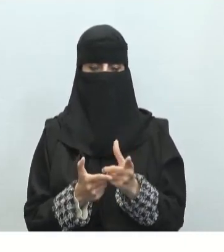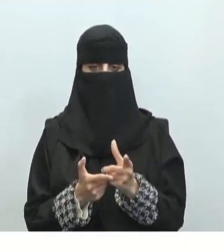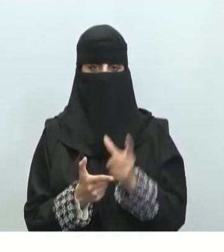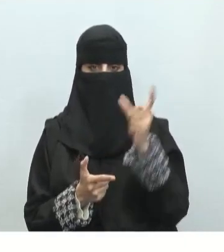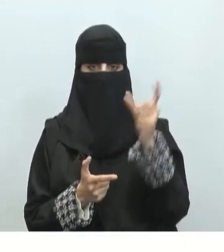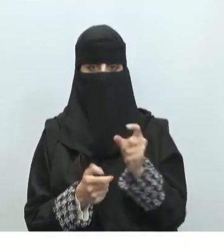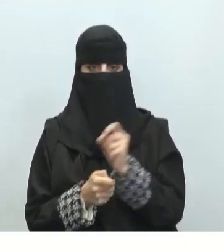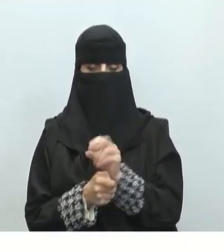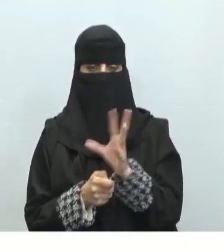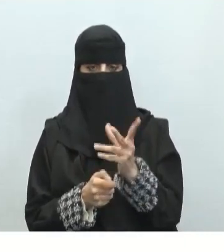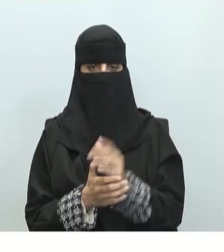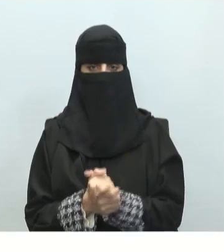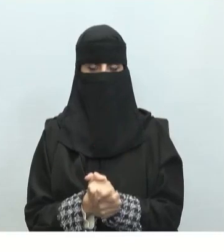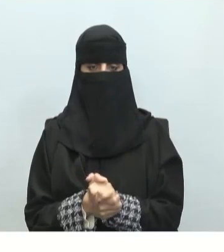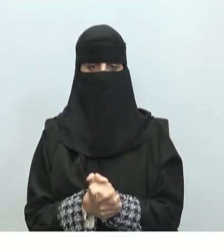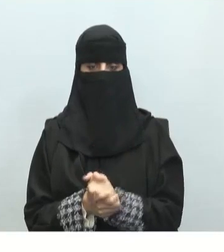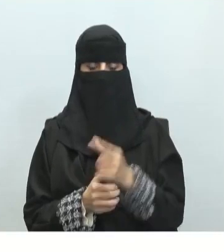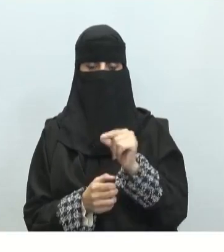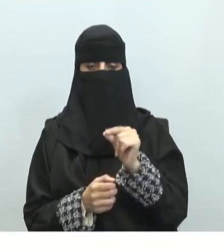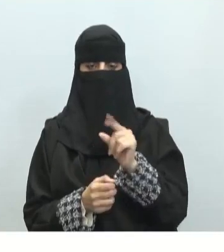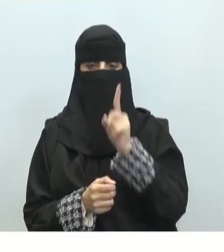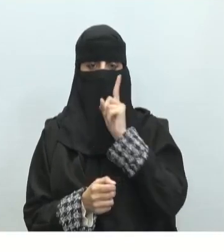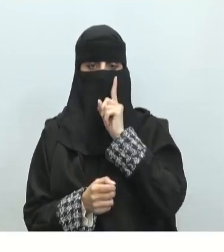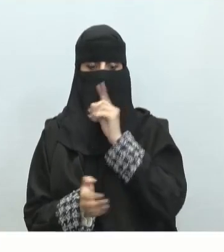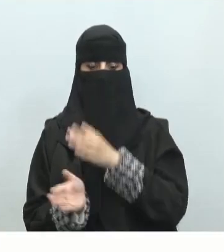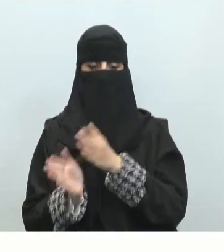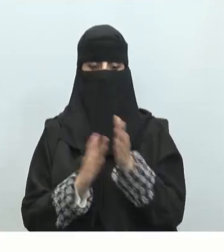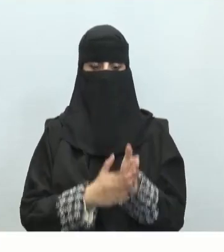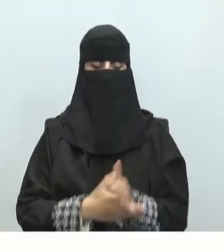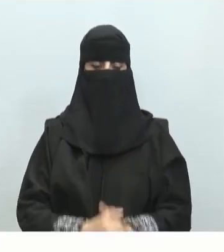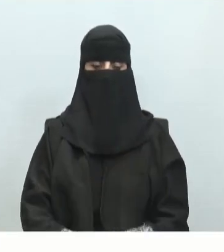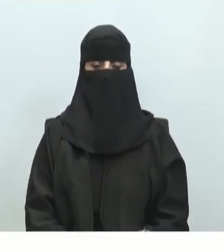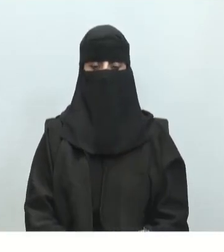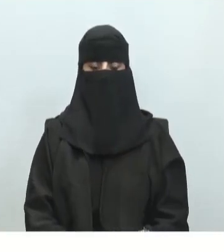تطبخ اين الفاعل بارك الله فيكم